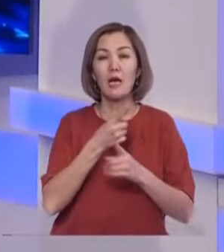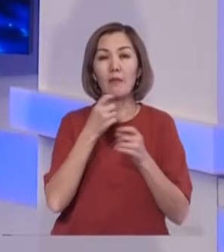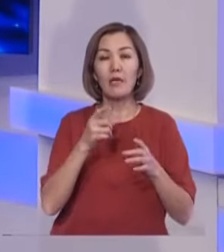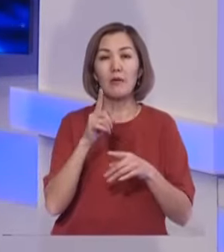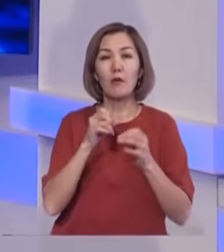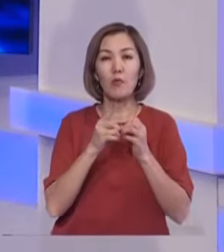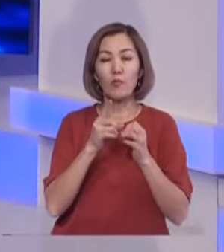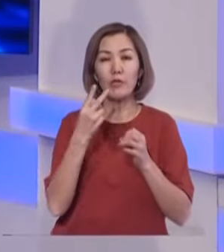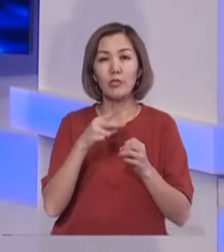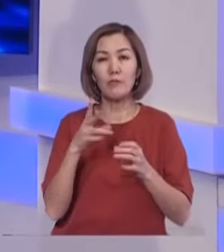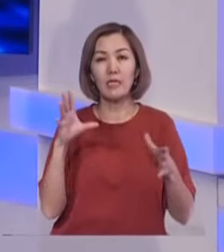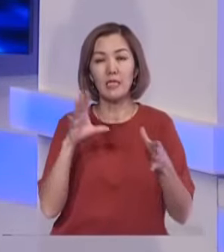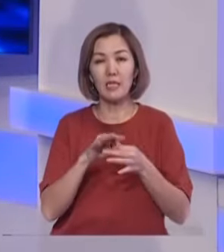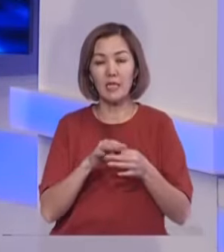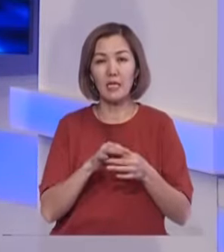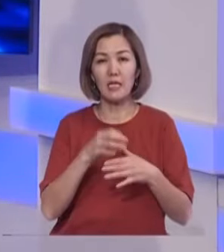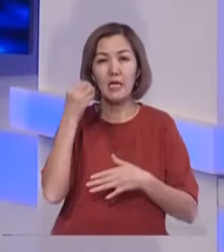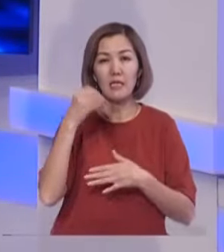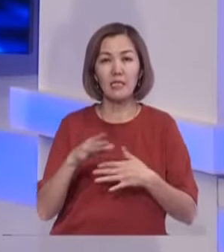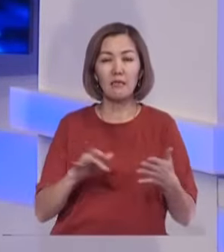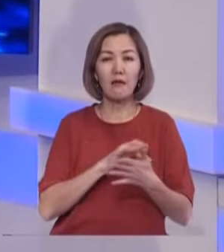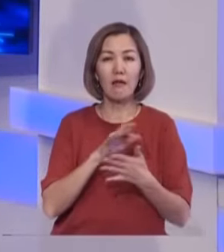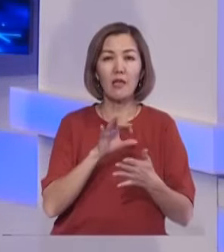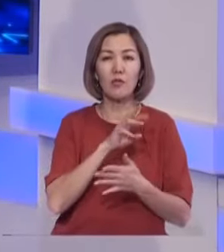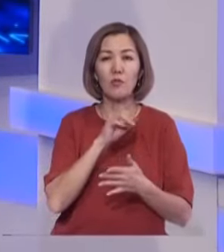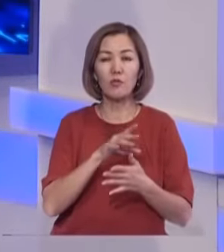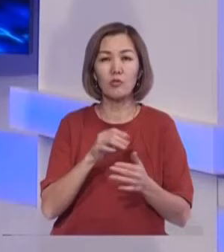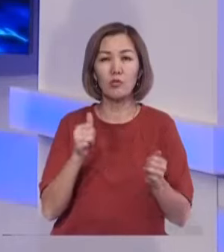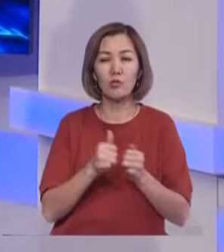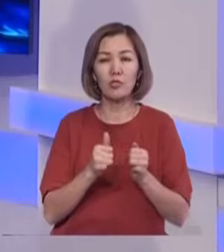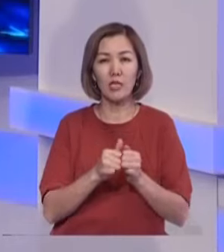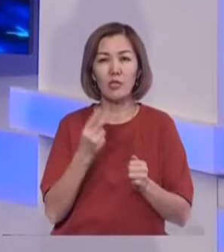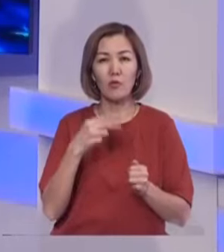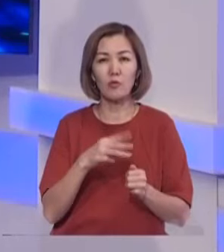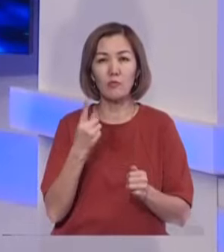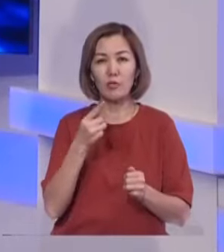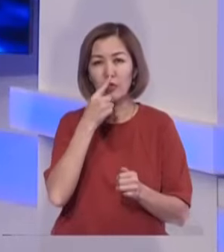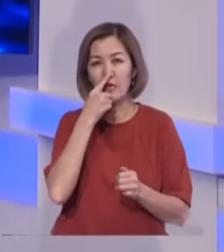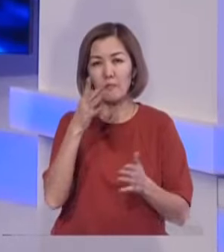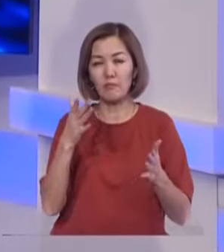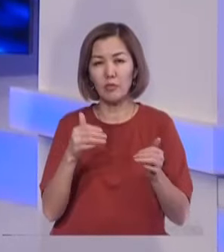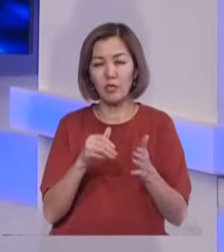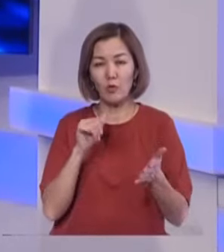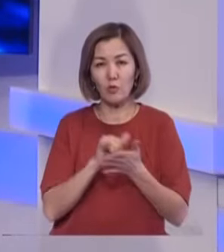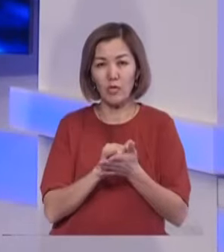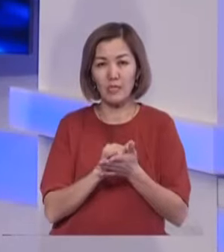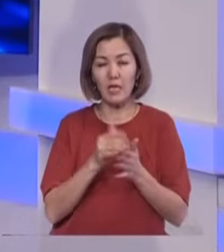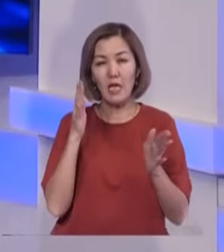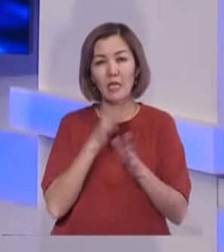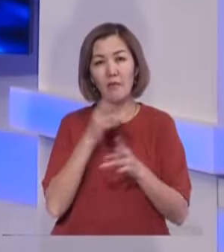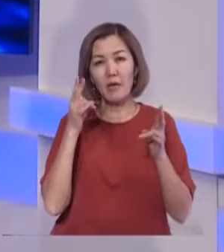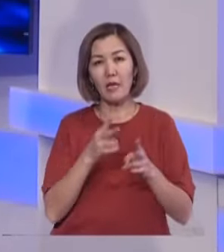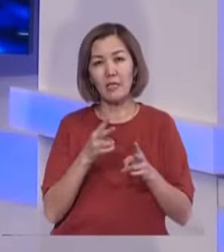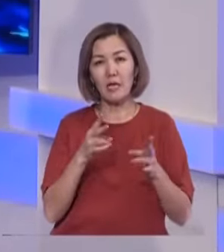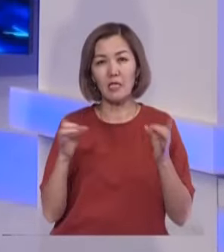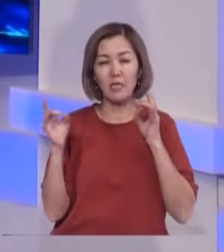Хабарлама 11:22-де тіркелді. Эпицентр қаланың оңтүстігіне қарай 31 шақырым жерде орналасқан. Табиғи апатқа байланысты шаһарда